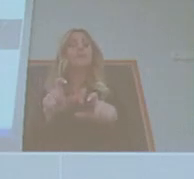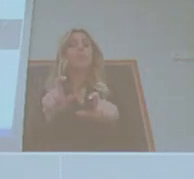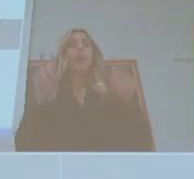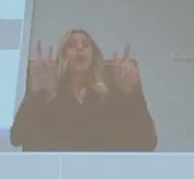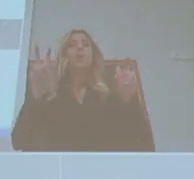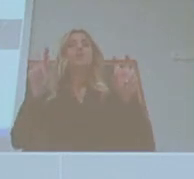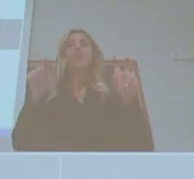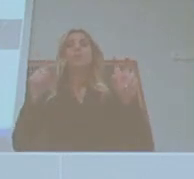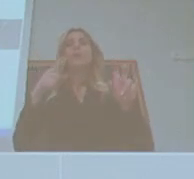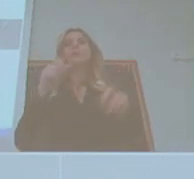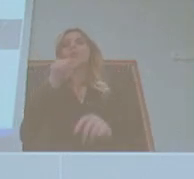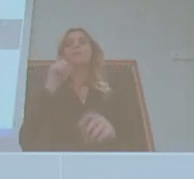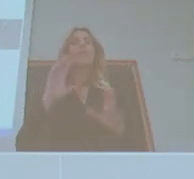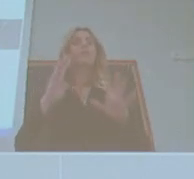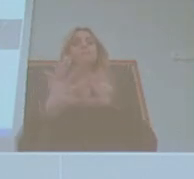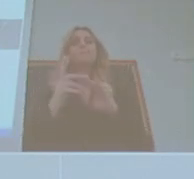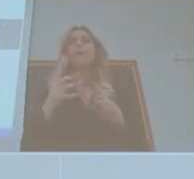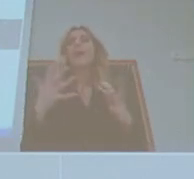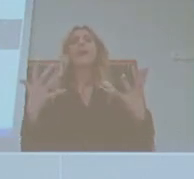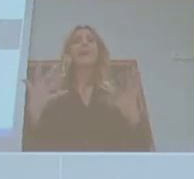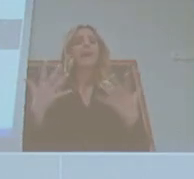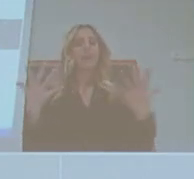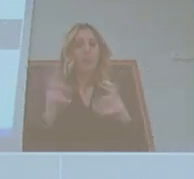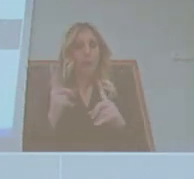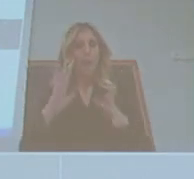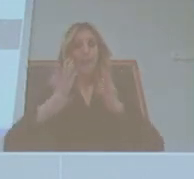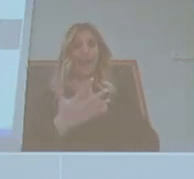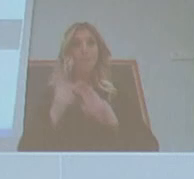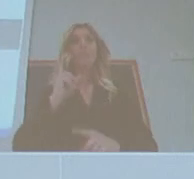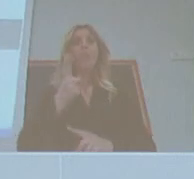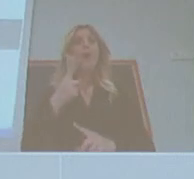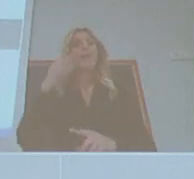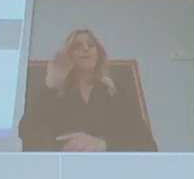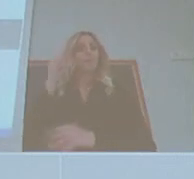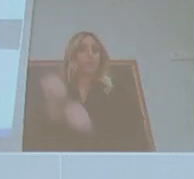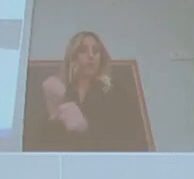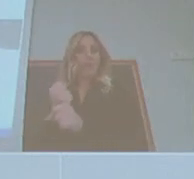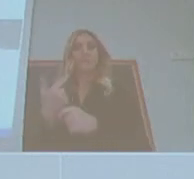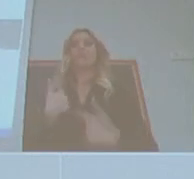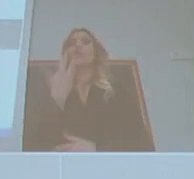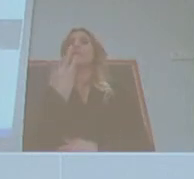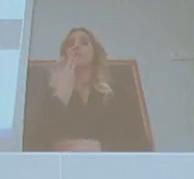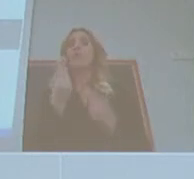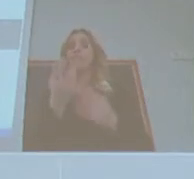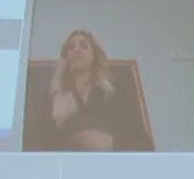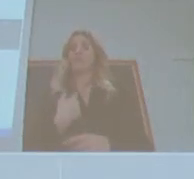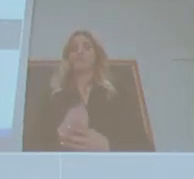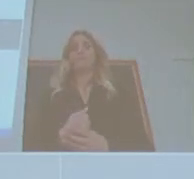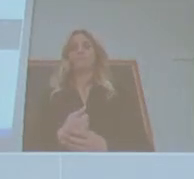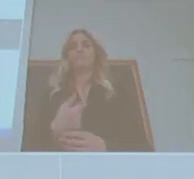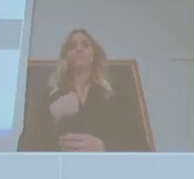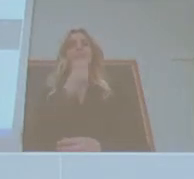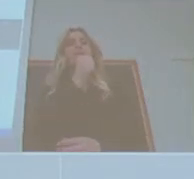quello dei nuovi scenari e che cosa cambia per il sociale e l'occupazione. Io volevo, insomma, fare una premessa, nel senso che